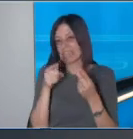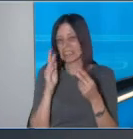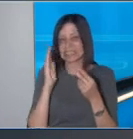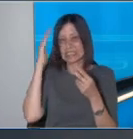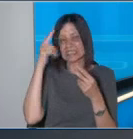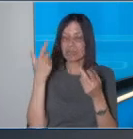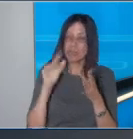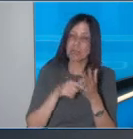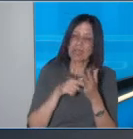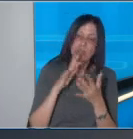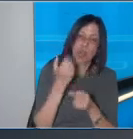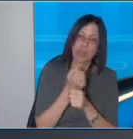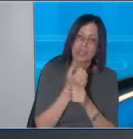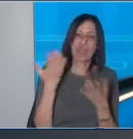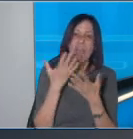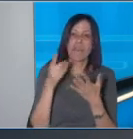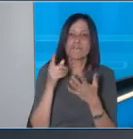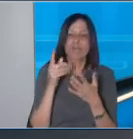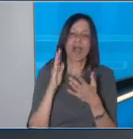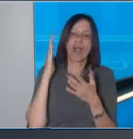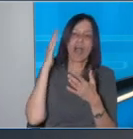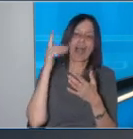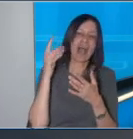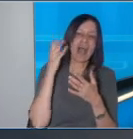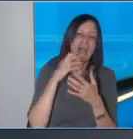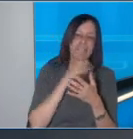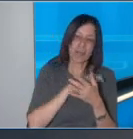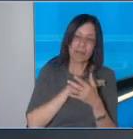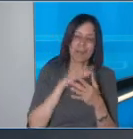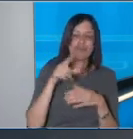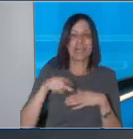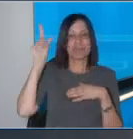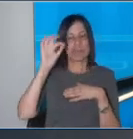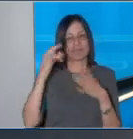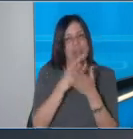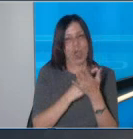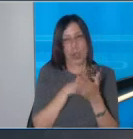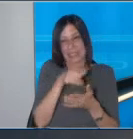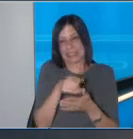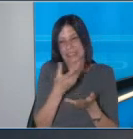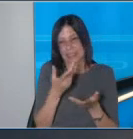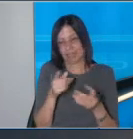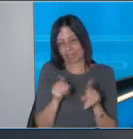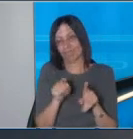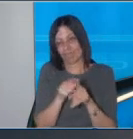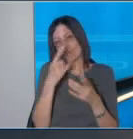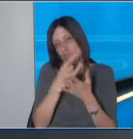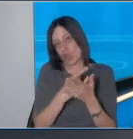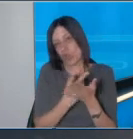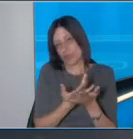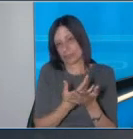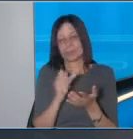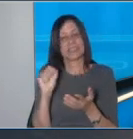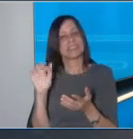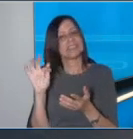אבל איפה אותו אביגדור ליברמן שהצביע בעד החוק הזה? כן. אותו חוק שעכשיו, שהוא ממש קורה בימים אלו. שמע, הנוכחי. סטלה לא